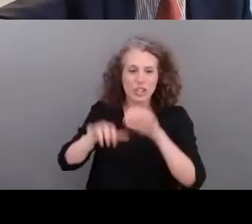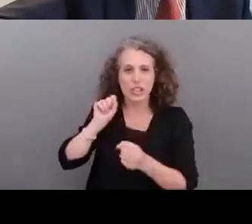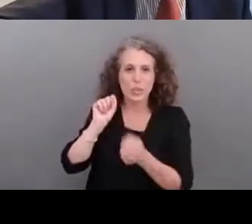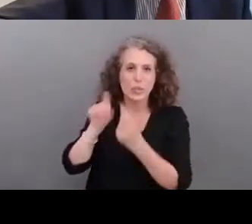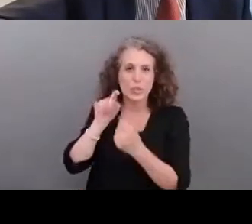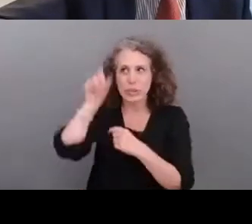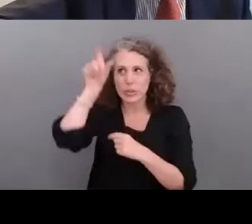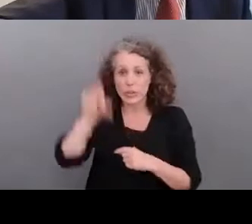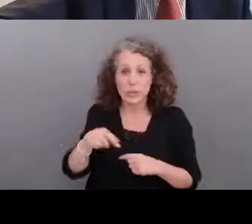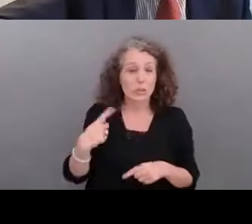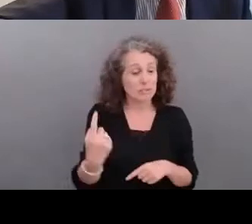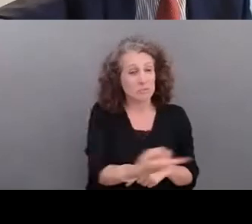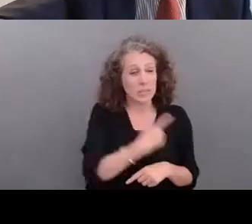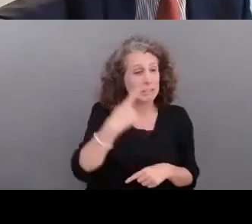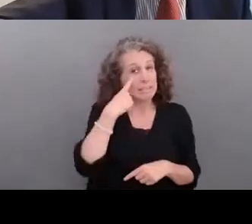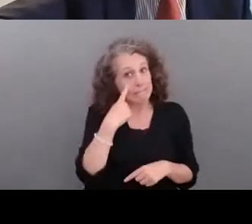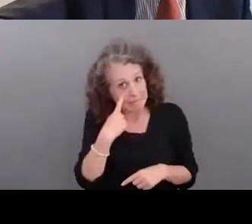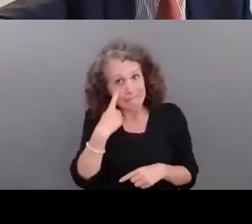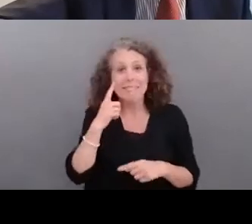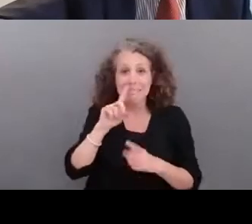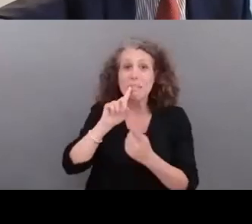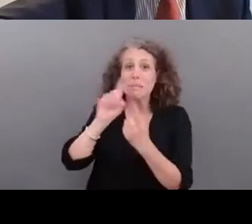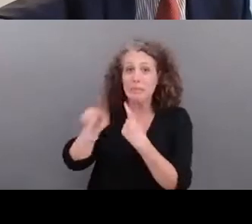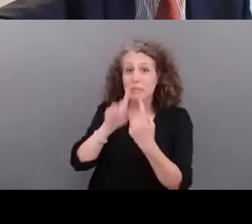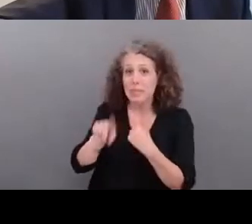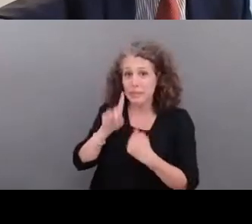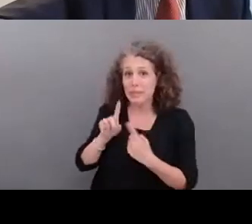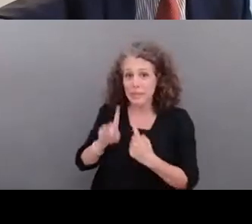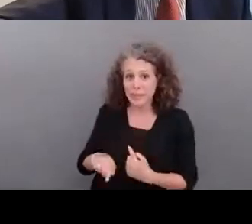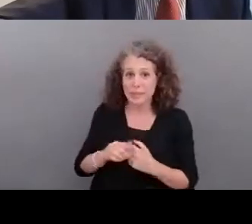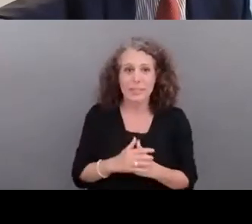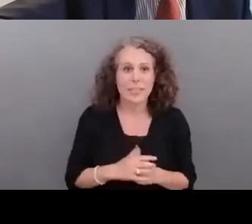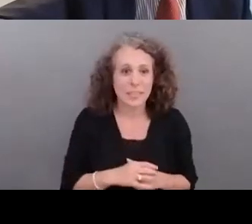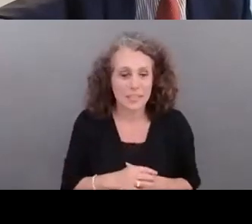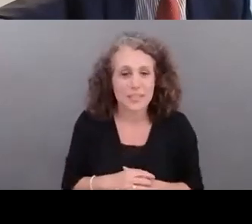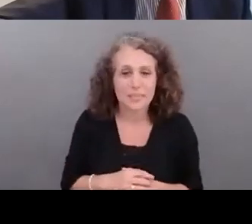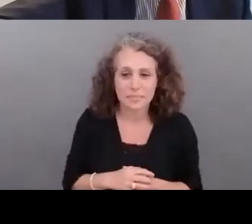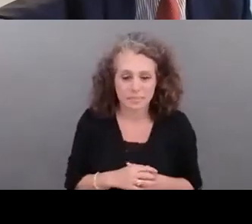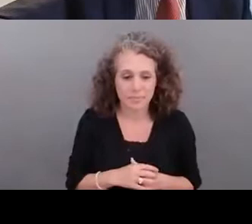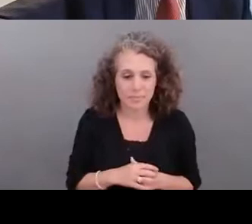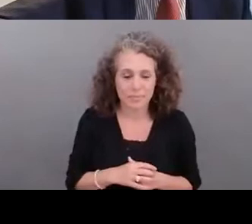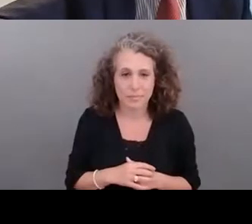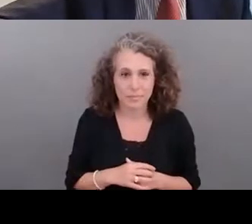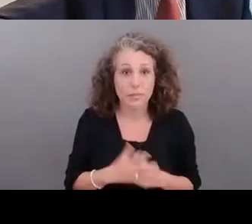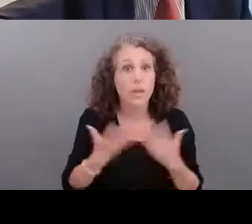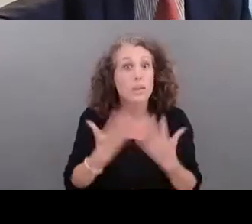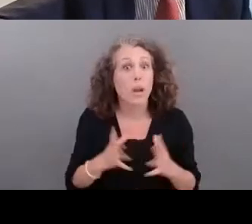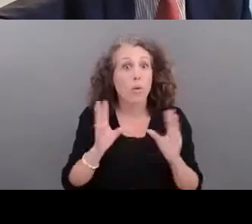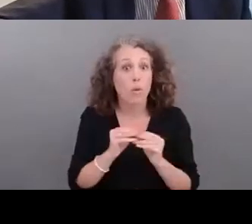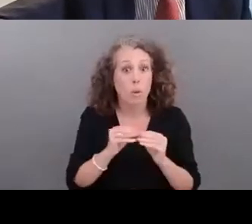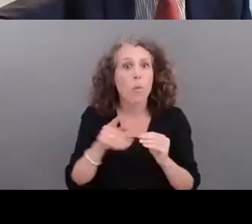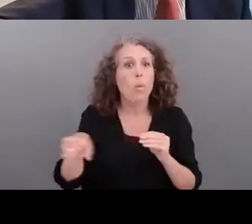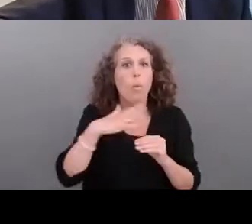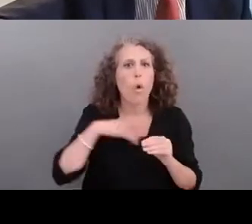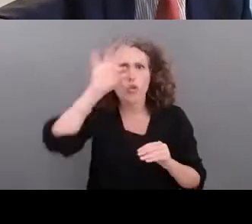Et à ce moment-là, on va essayer de répondre à vos questions. Nous allons avoir des sondages pendant le